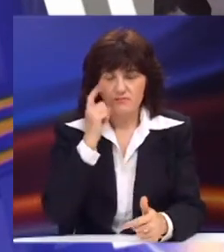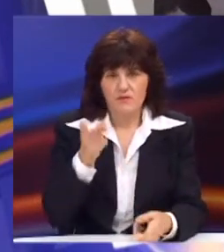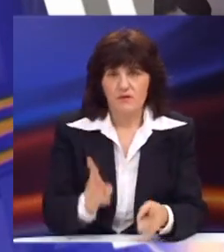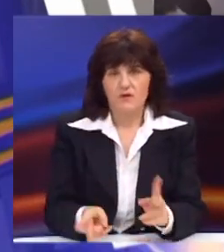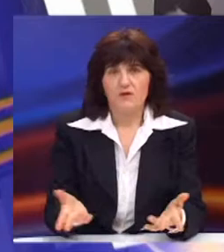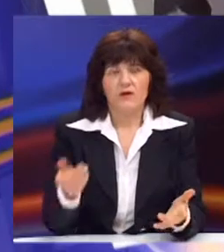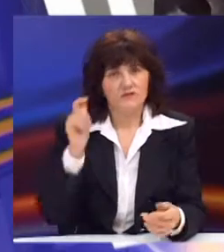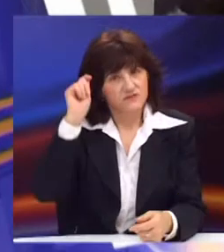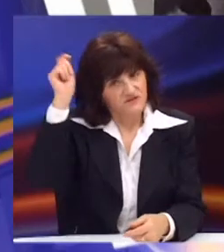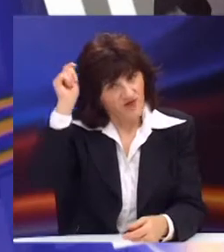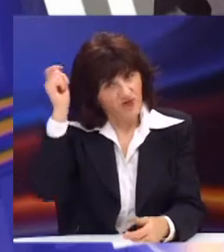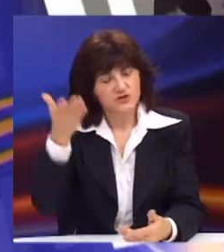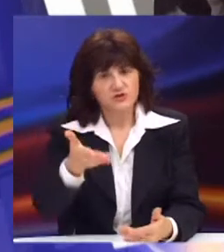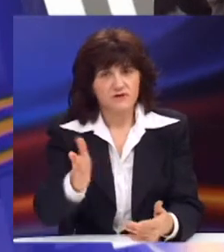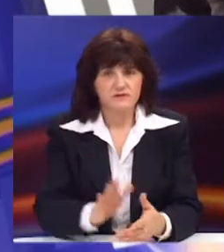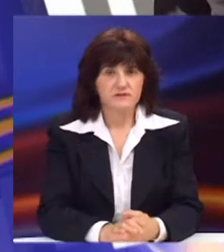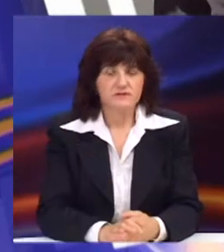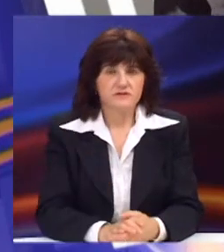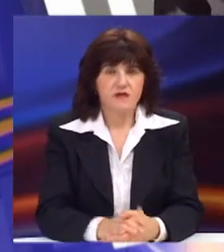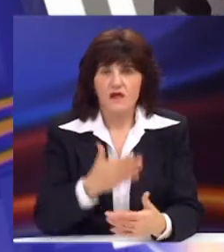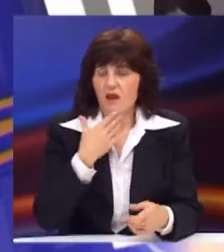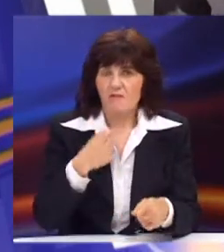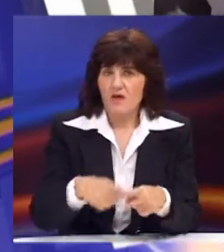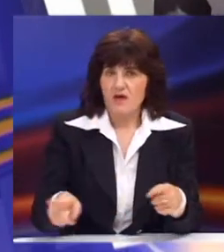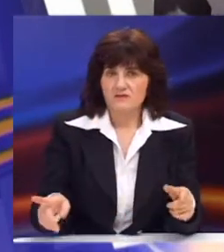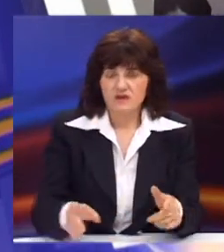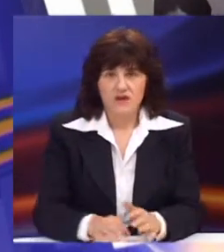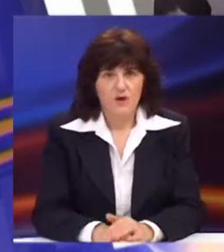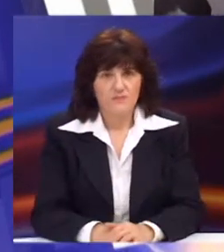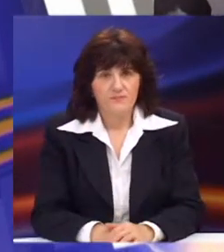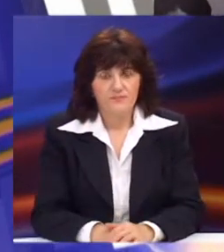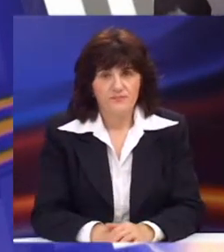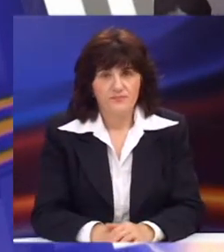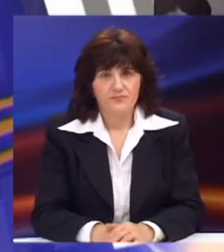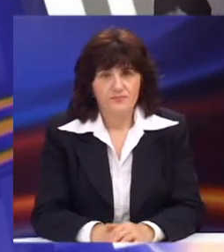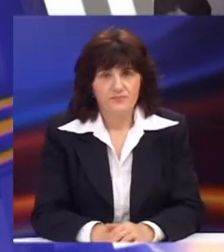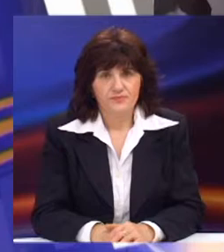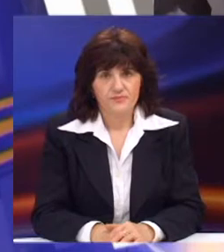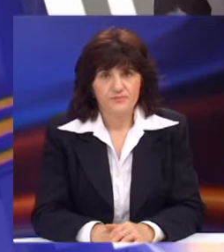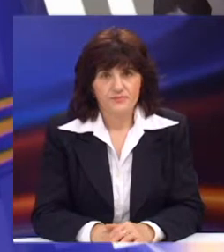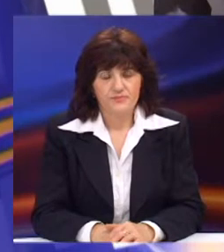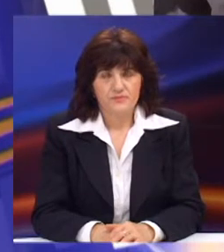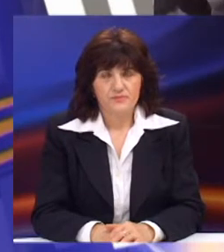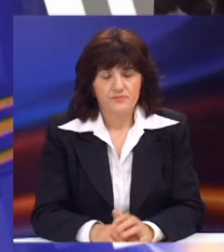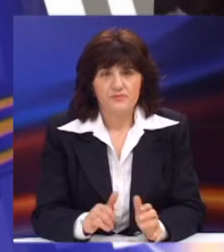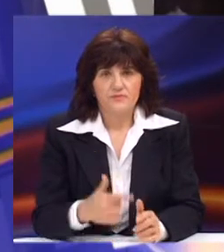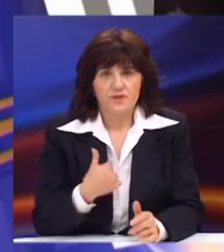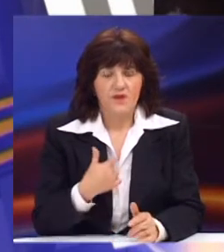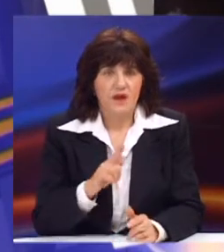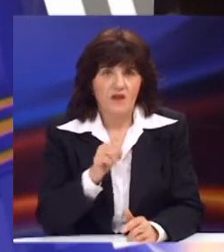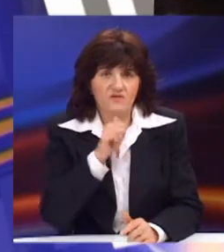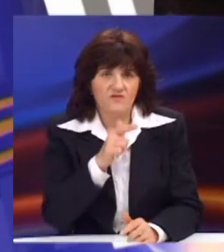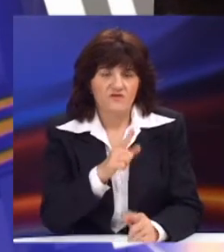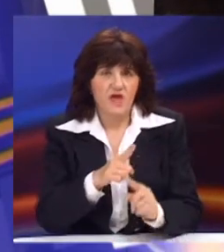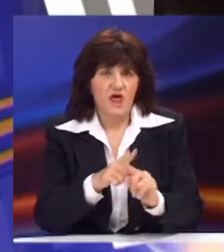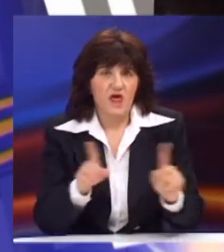momente stvarno bila, wow, svaka im čast. I oni su, prosto nema razlike, stvarno su... I oni,